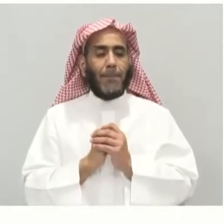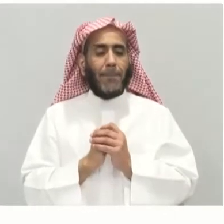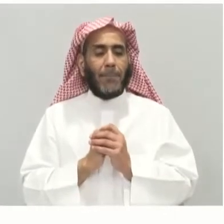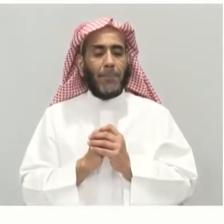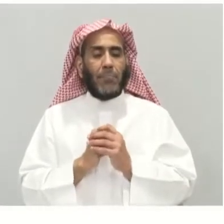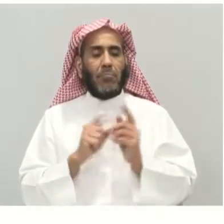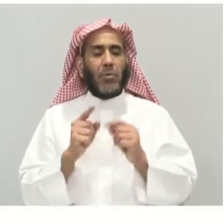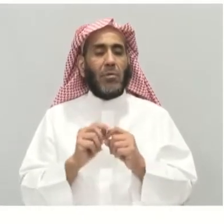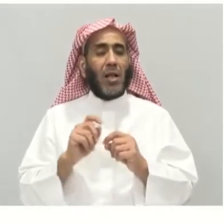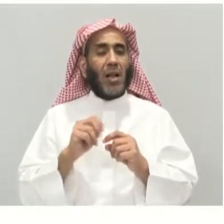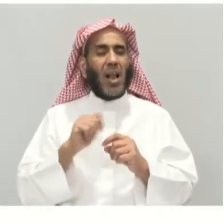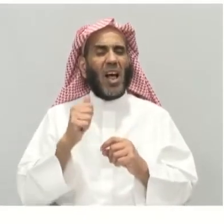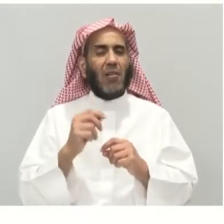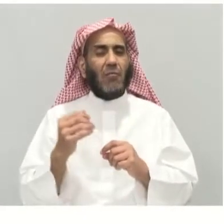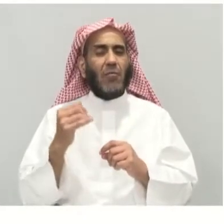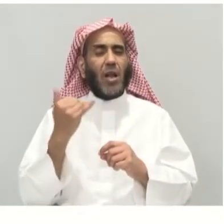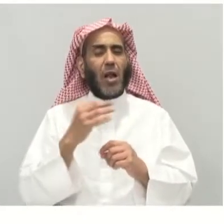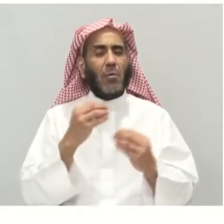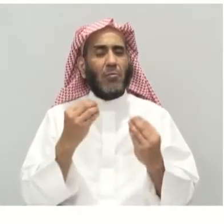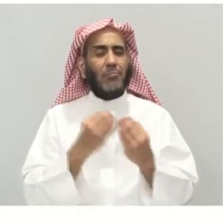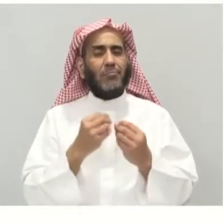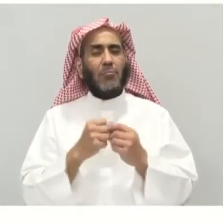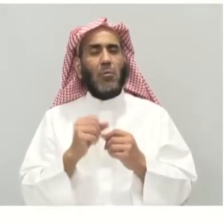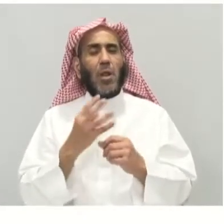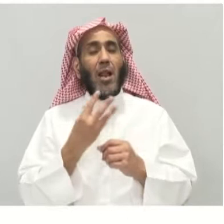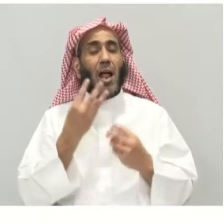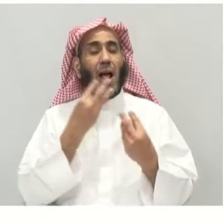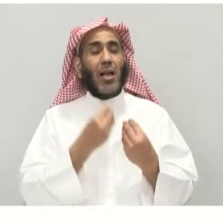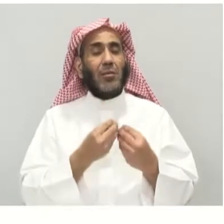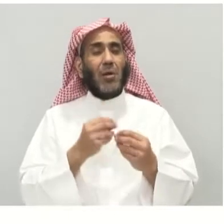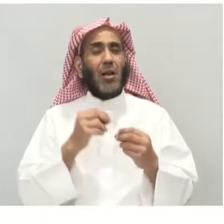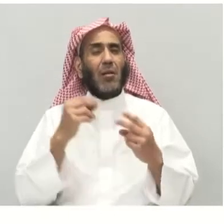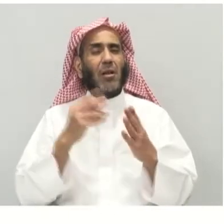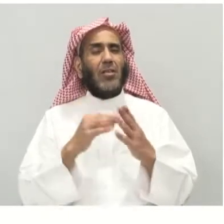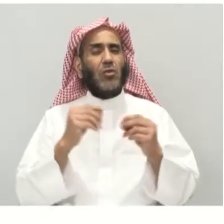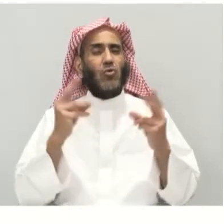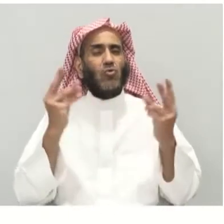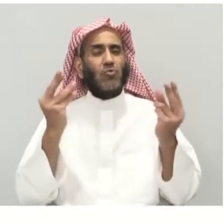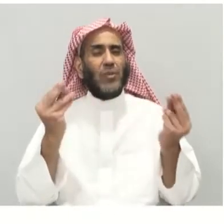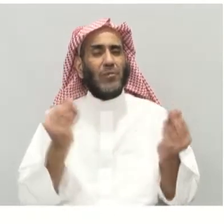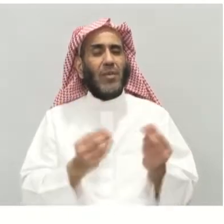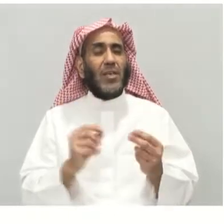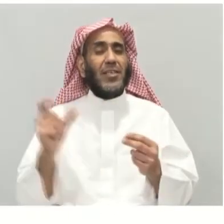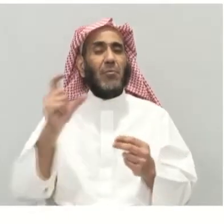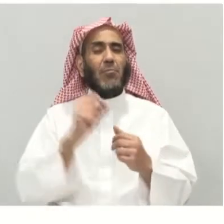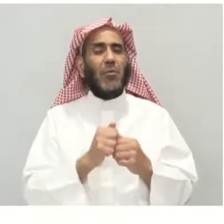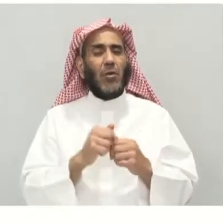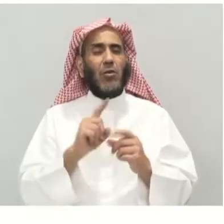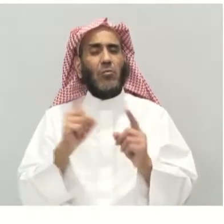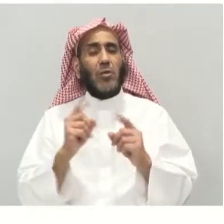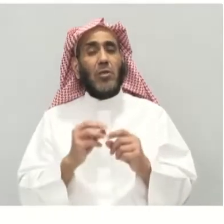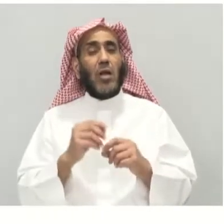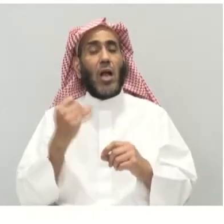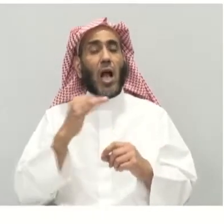ايضا بالنسبه لحرف العربي والعناصر الملازمه لا ذكرنا ان من اجمل العناصر الزخرفيه الزخرفيه الاسلاميه التي تميزنا